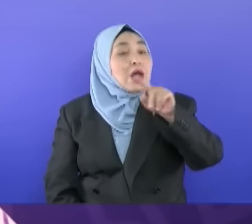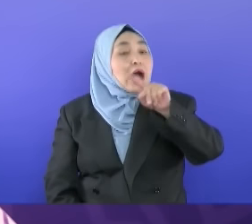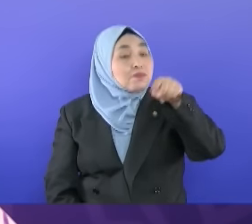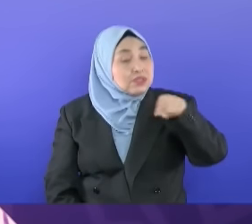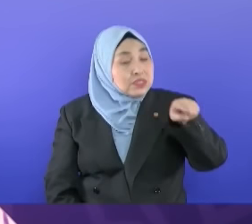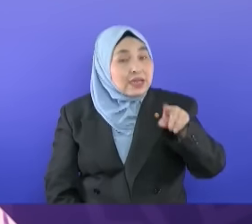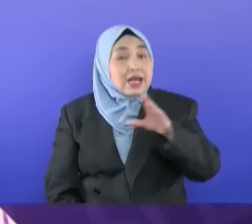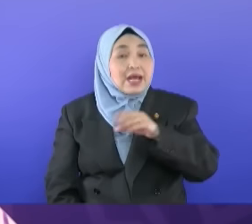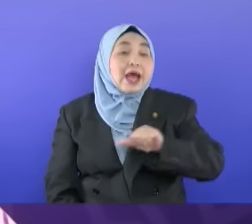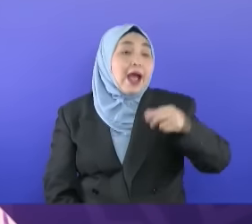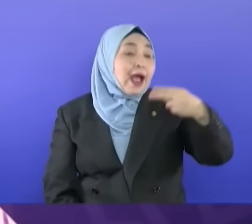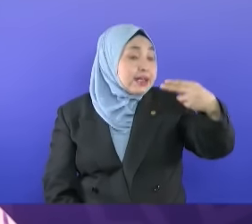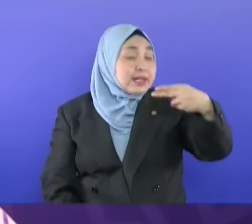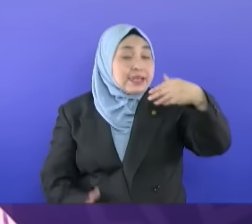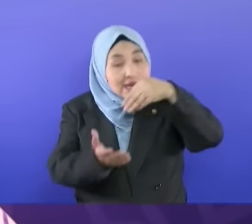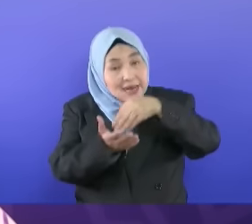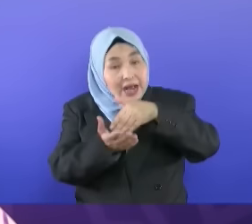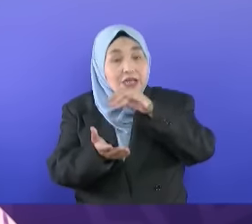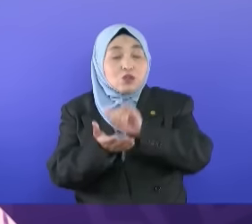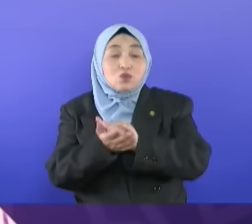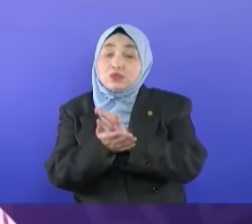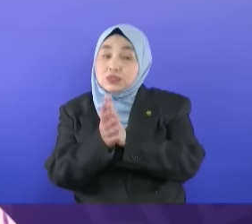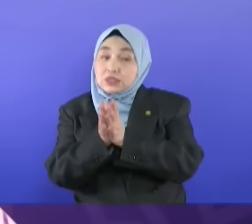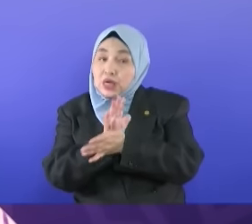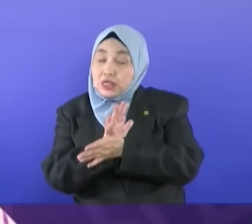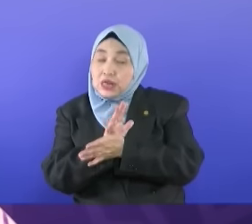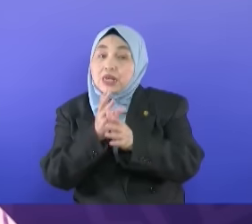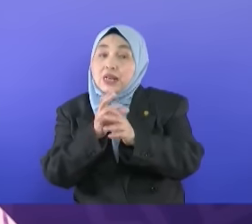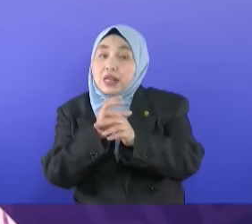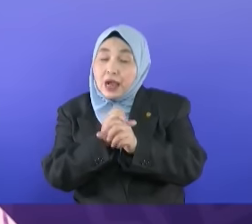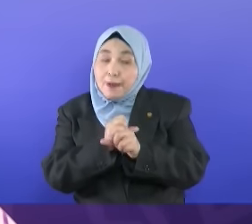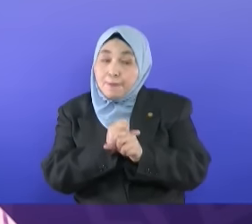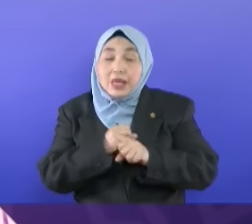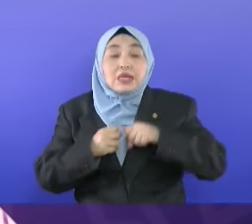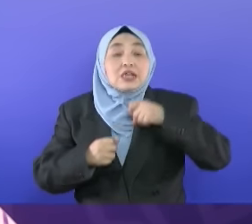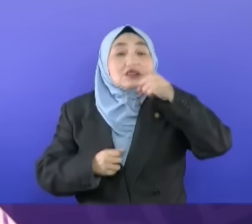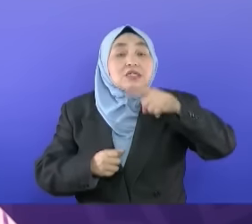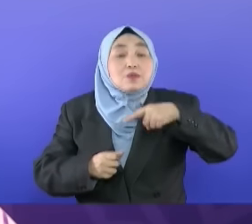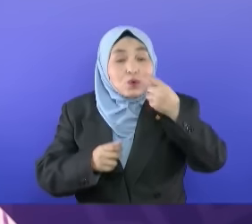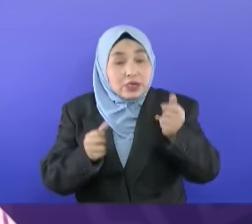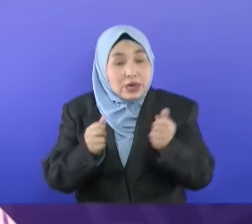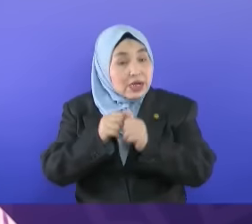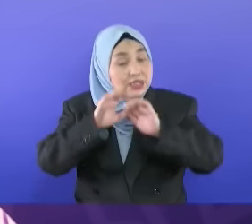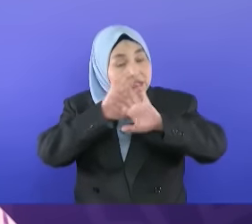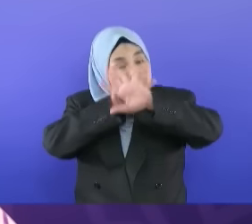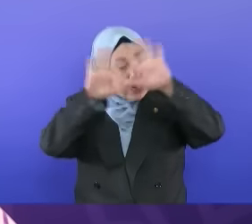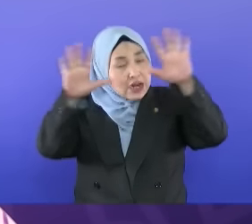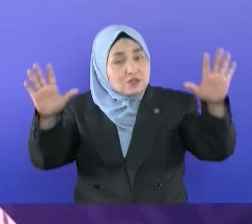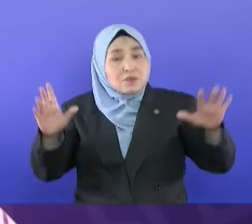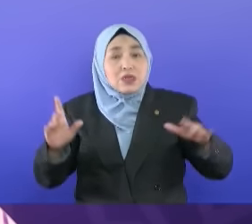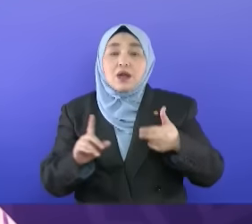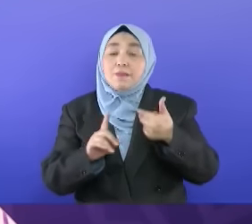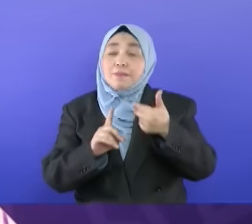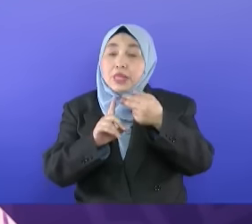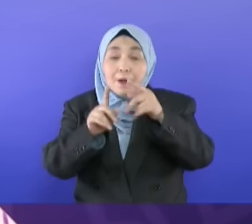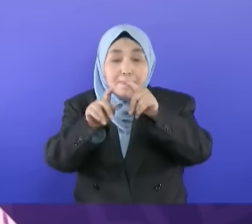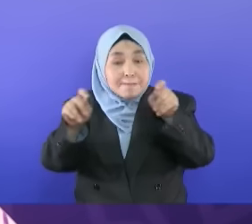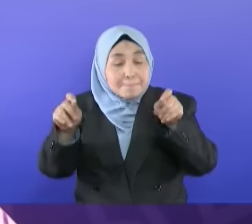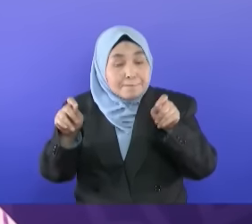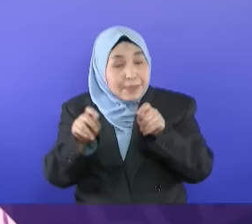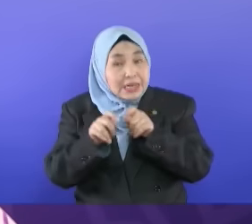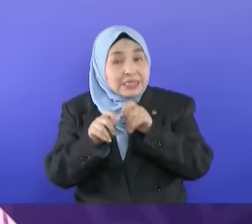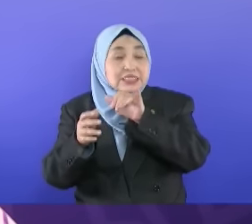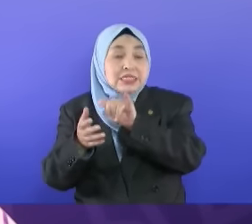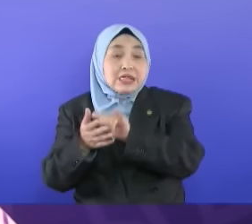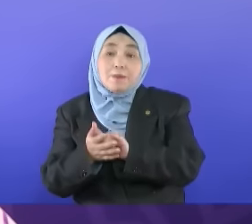dan Ain di tengah-tengah itu supaya dapat eee disebut dengan jelas pada makhraj ataupun tempatnya Hamzah